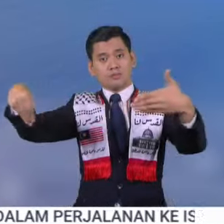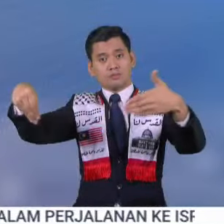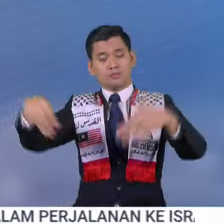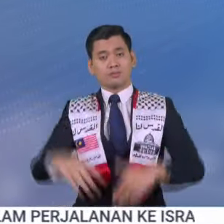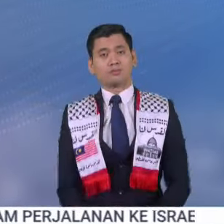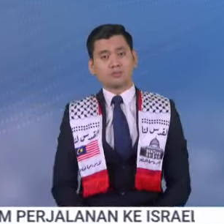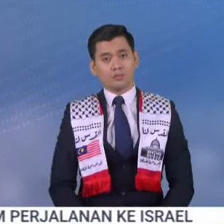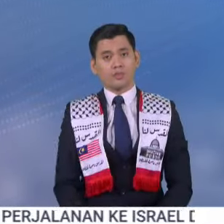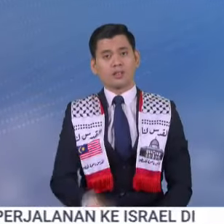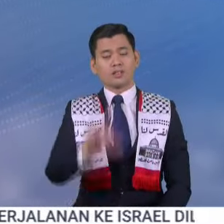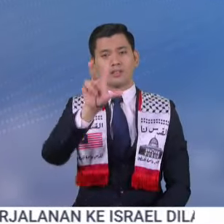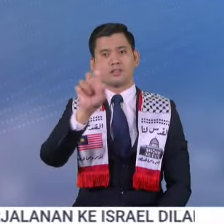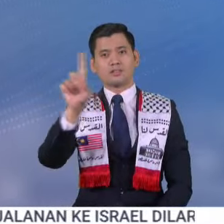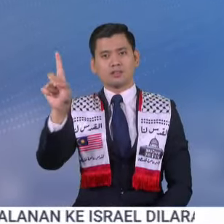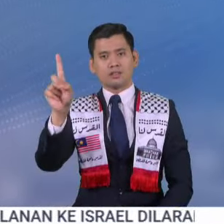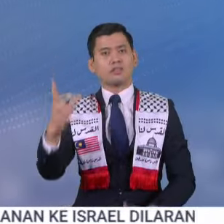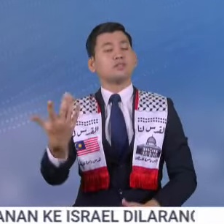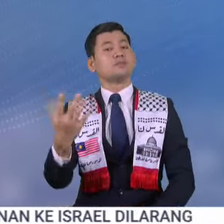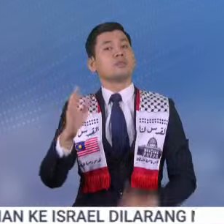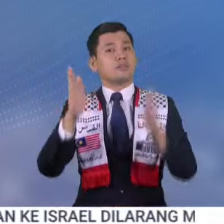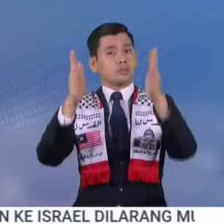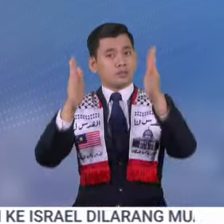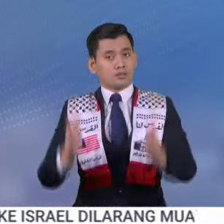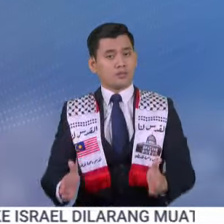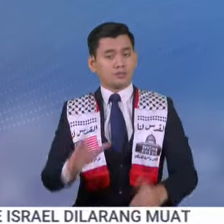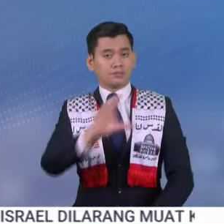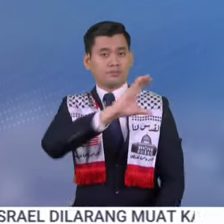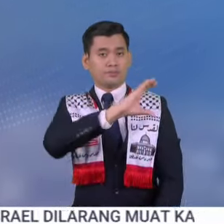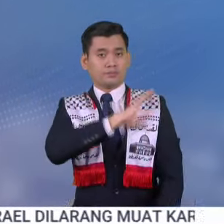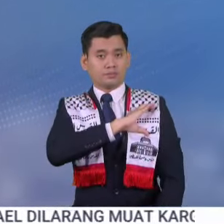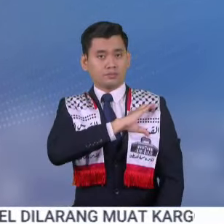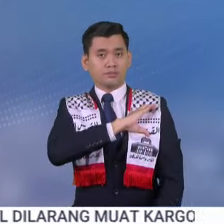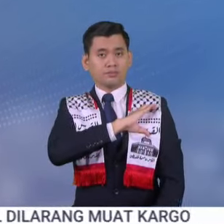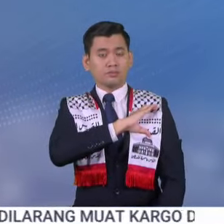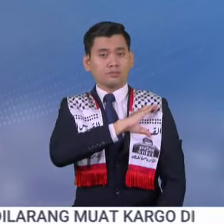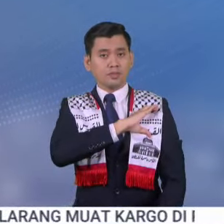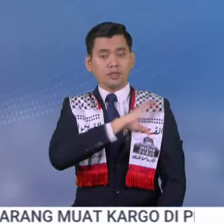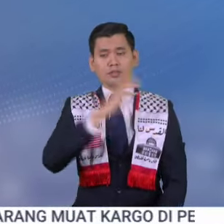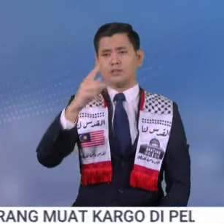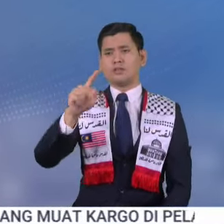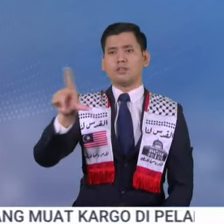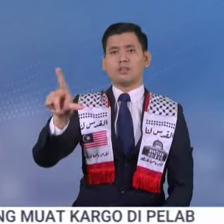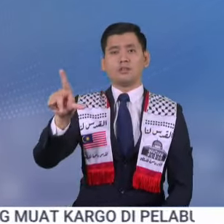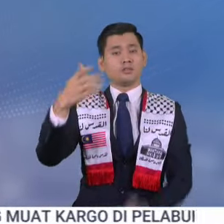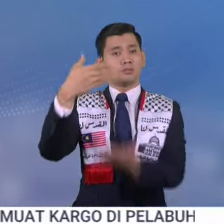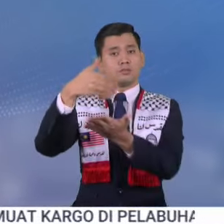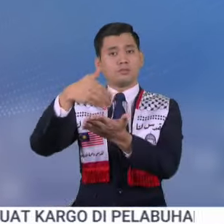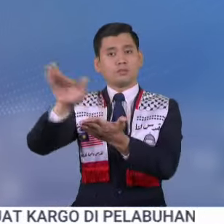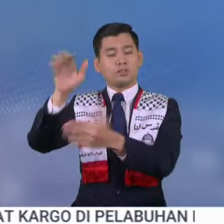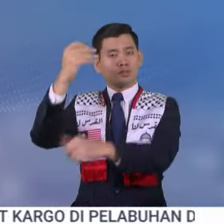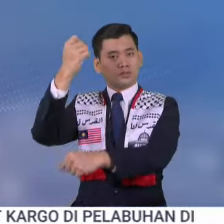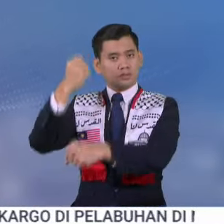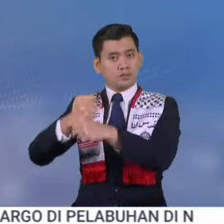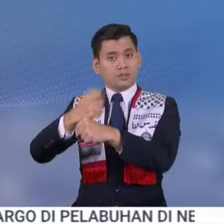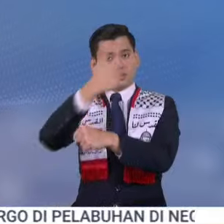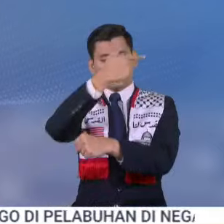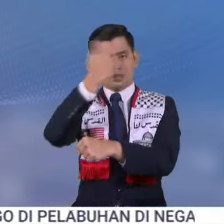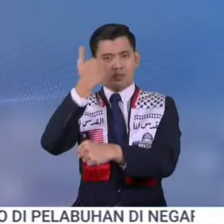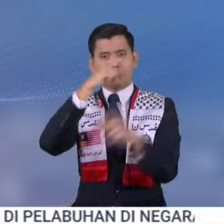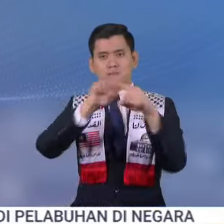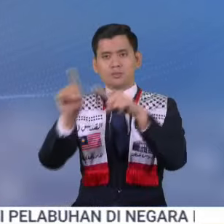juta 31 anggota dan pegawai polis kontinjen Kuala Lumpur dibuang kerja atas pelbagai kesalahan